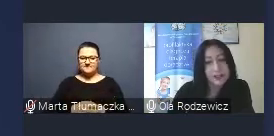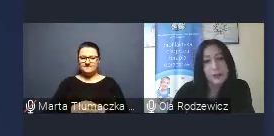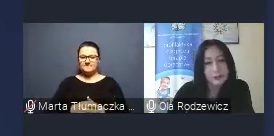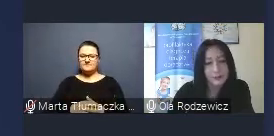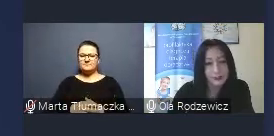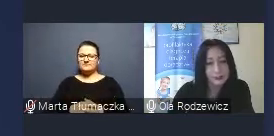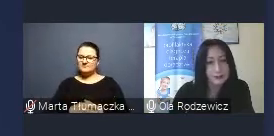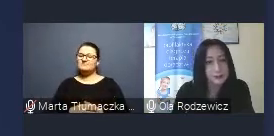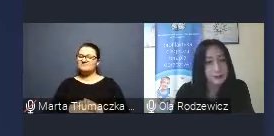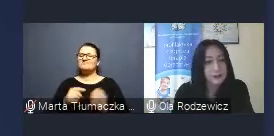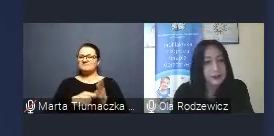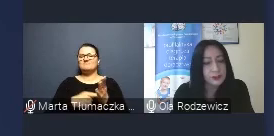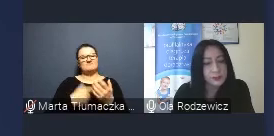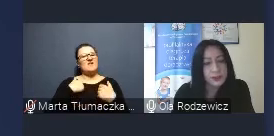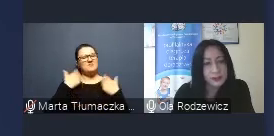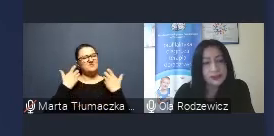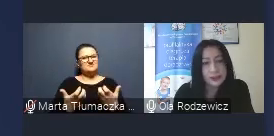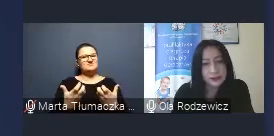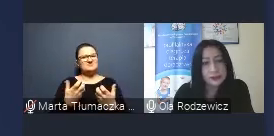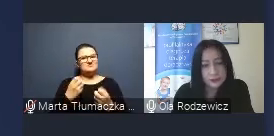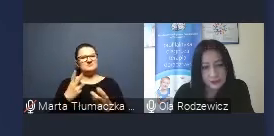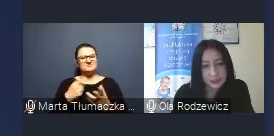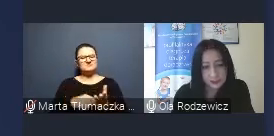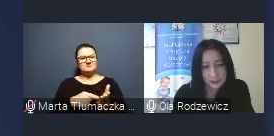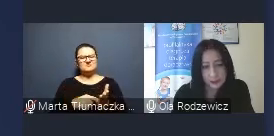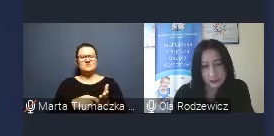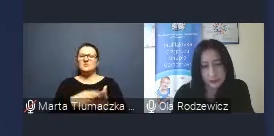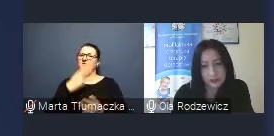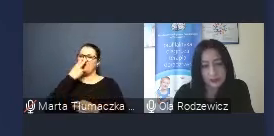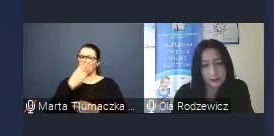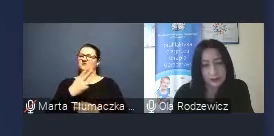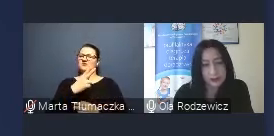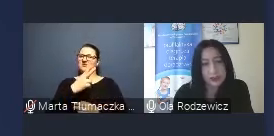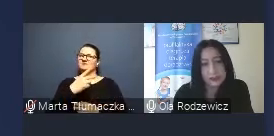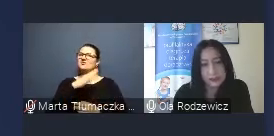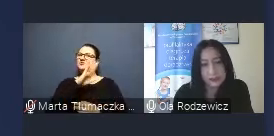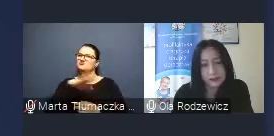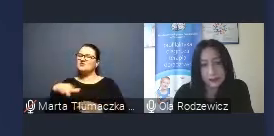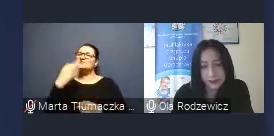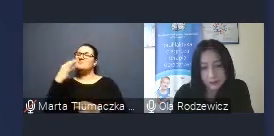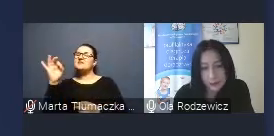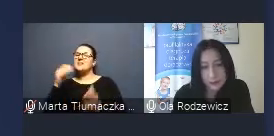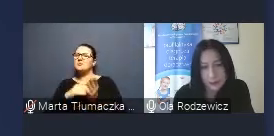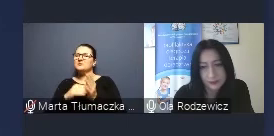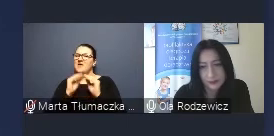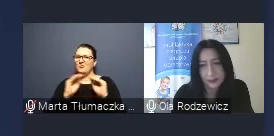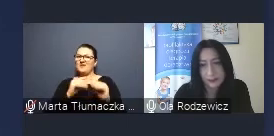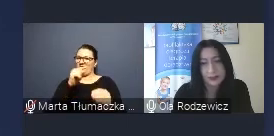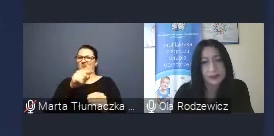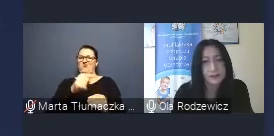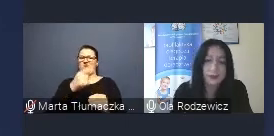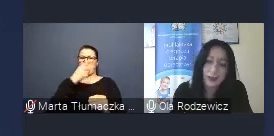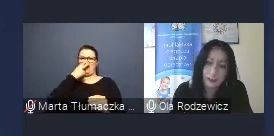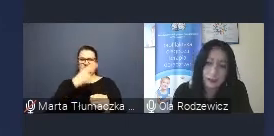I tak chciałabym bardzo, żeby patrzeć na dzieci o specjalnych potrzebach edukacyjnych. Tak jak w tym spocie, prawda?